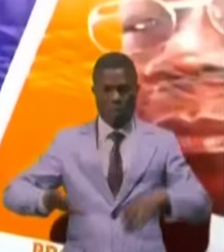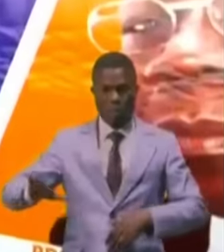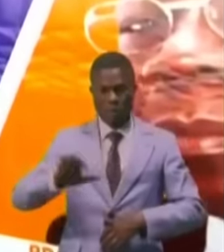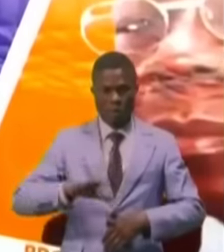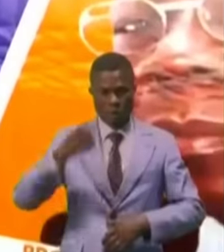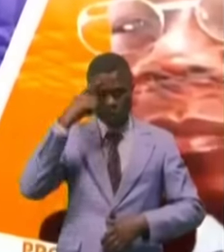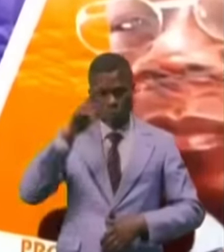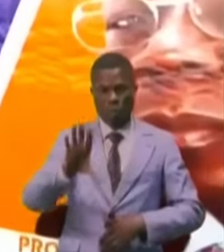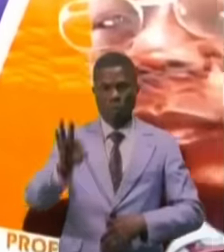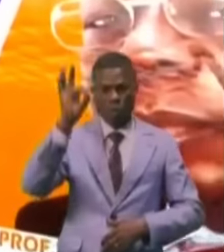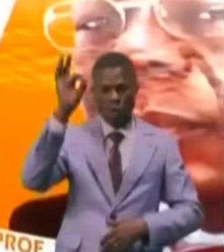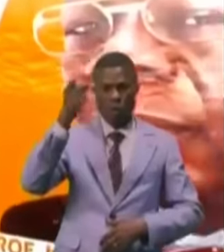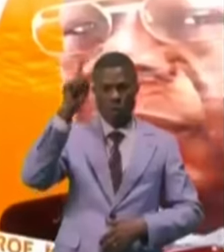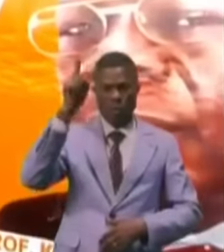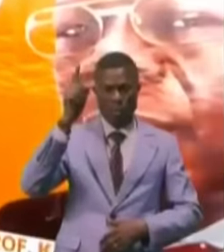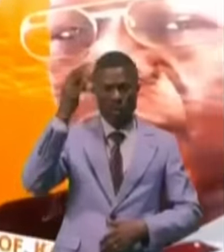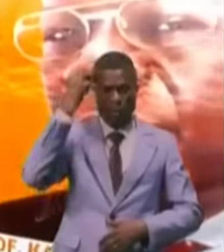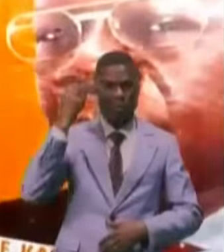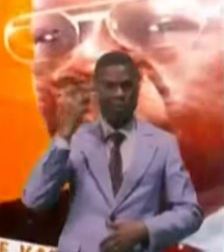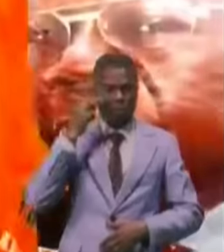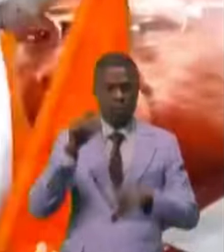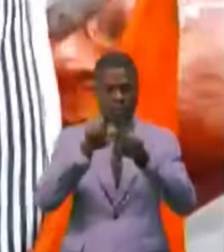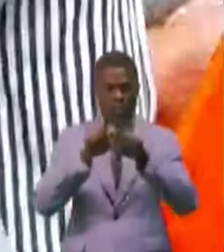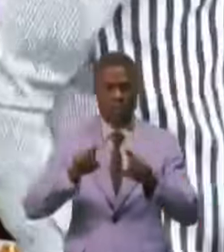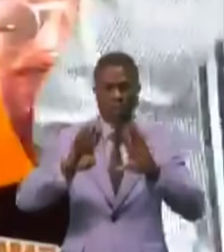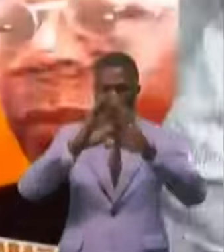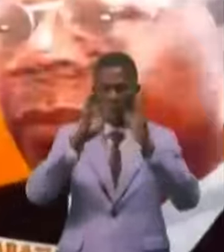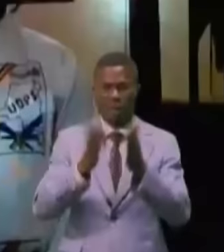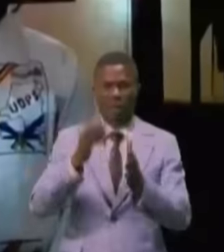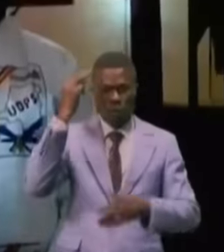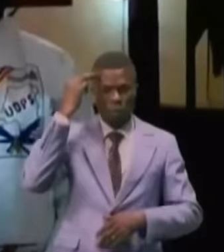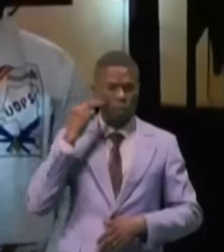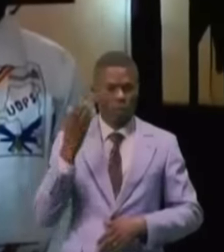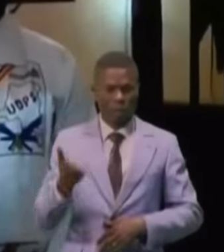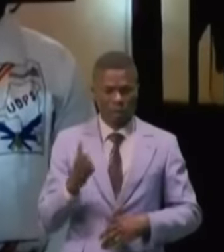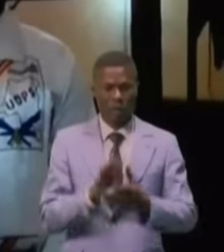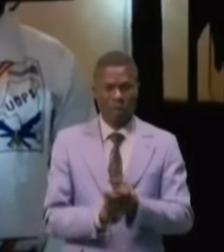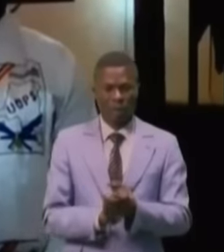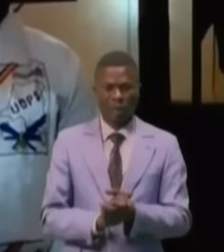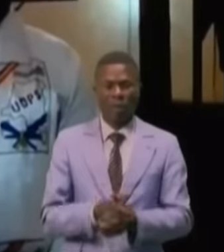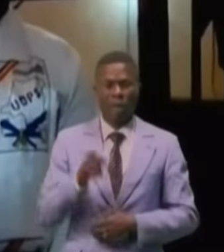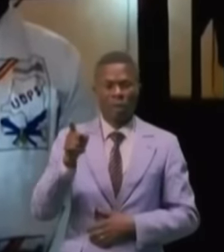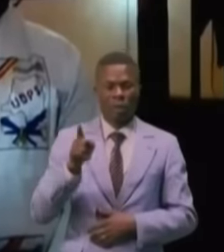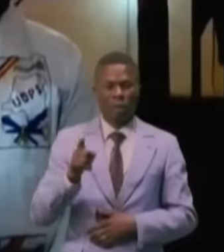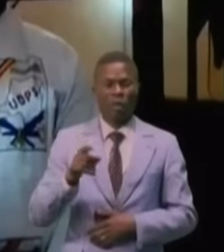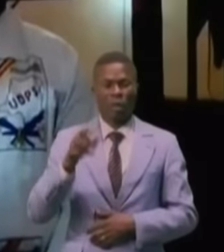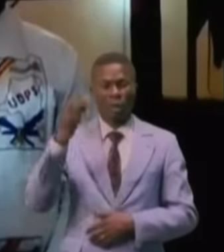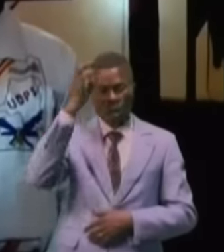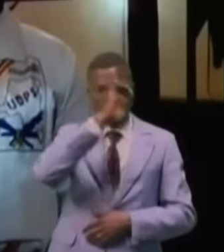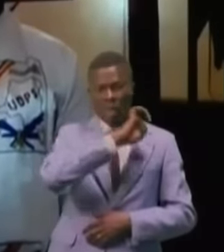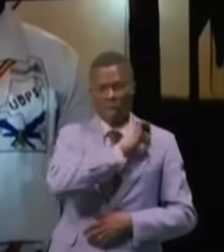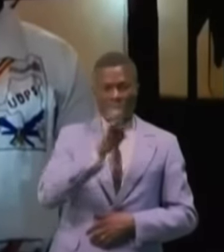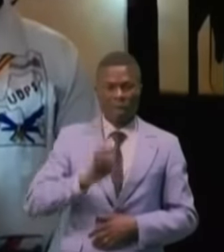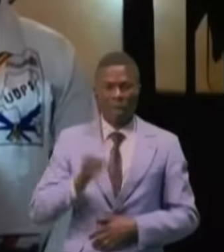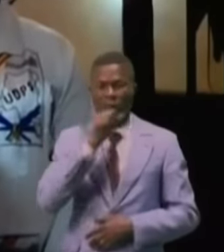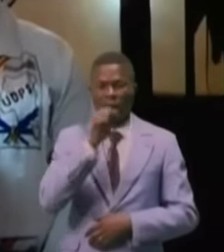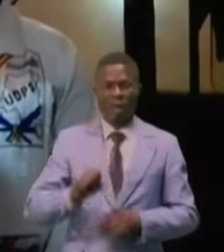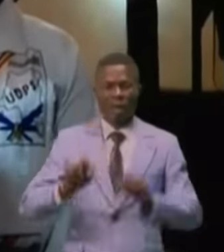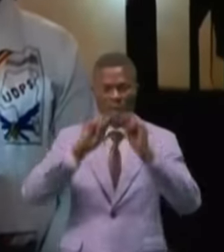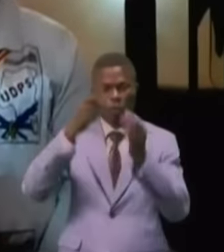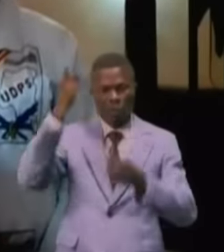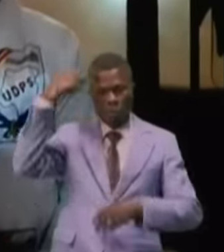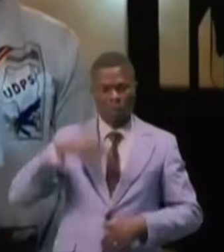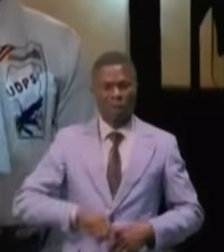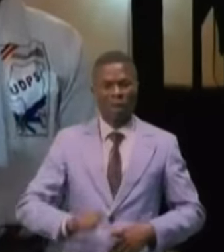la nomination de la première ministre et le membre de son gouvernement. Le professeur Bernard Emmanuel Kabatusula, ancien de l'UDPS